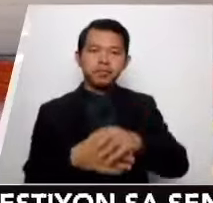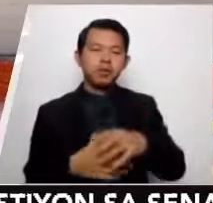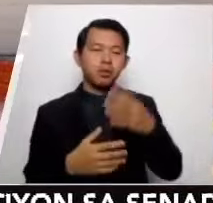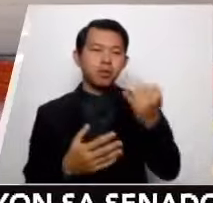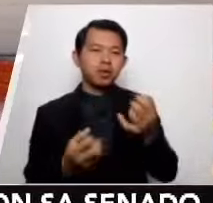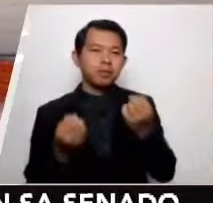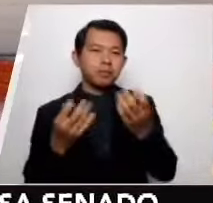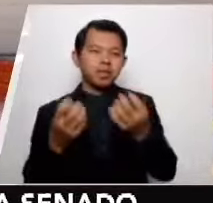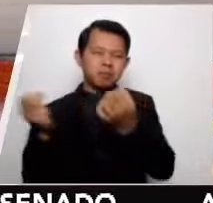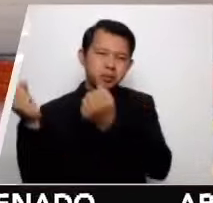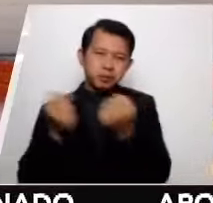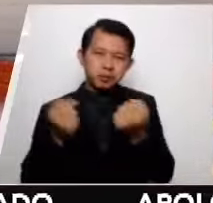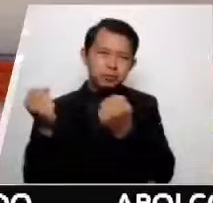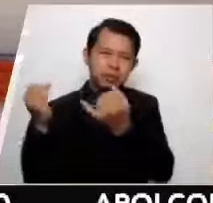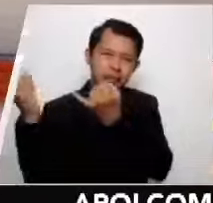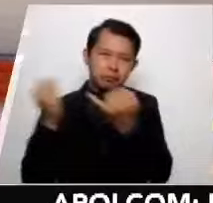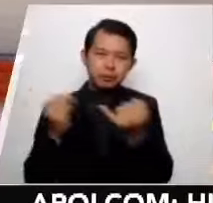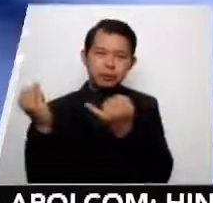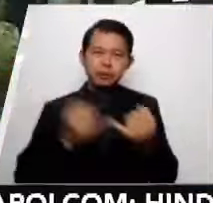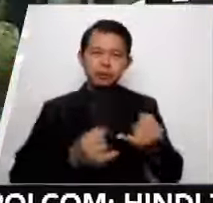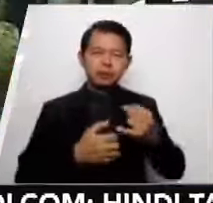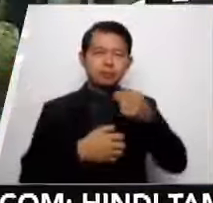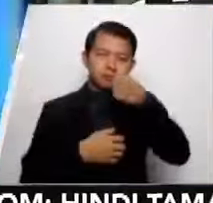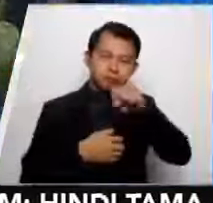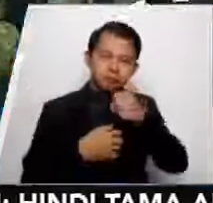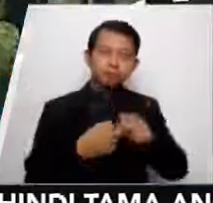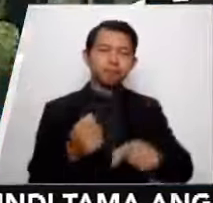unang balita, si Bernadette Reyes.